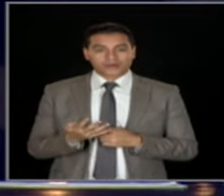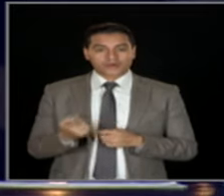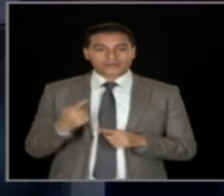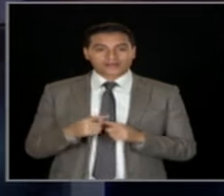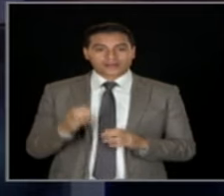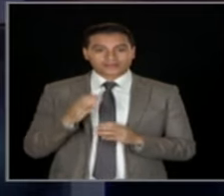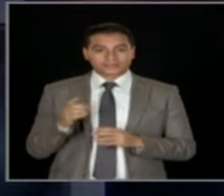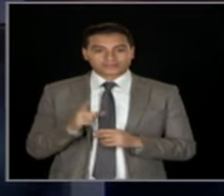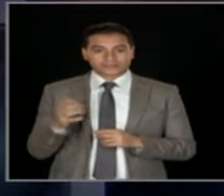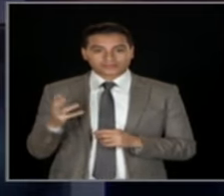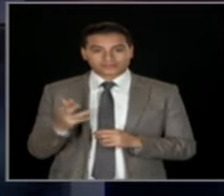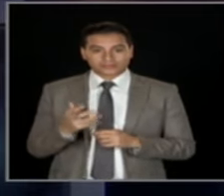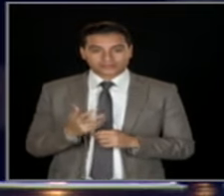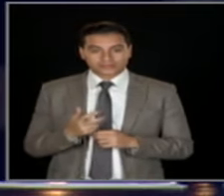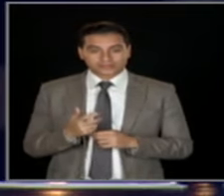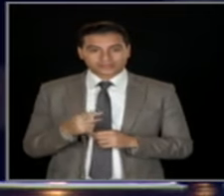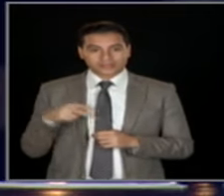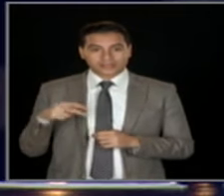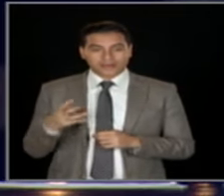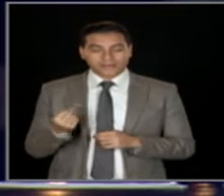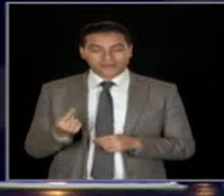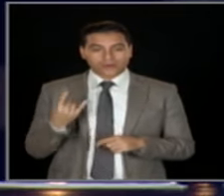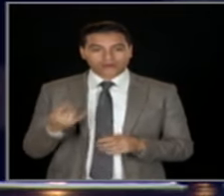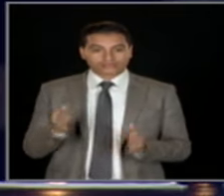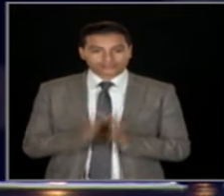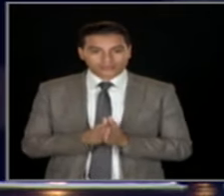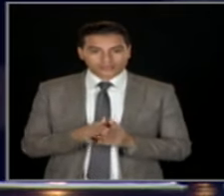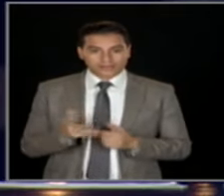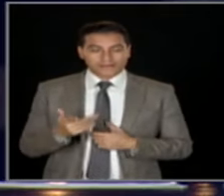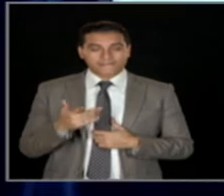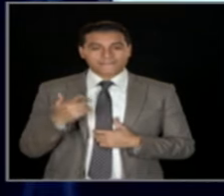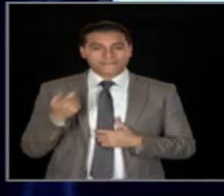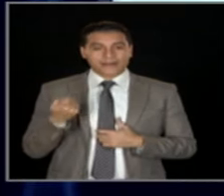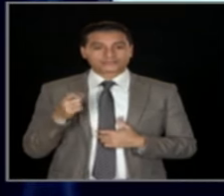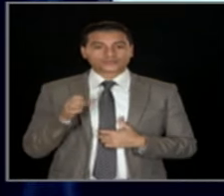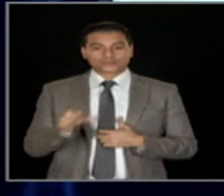صح؟ 48. 48 نقطة و10 نقط دية، بقيته